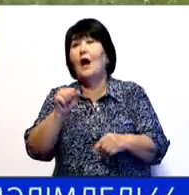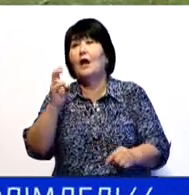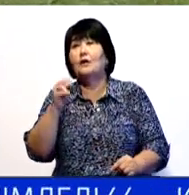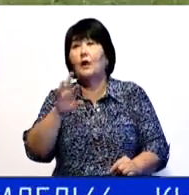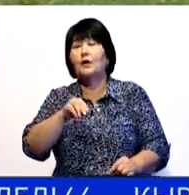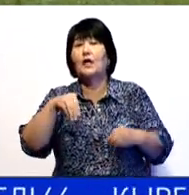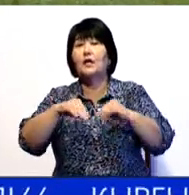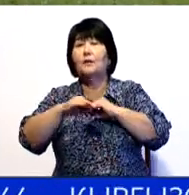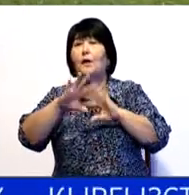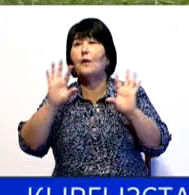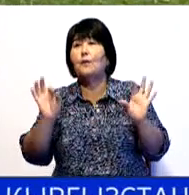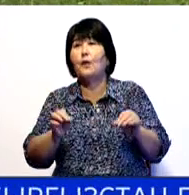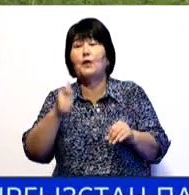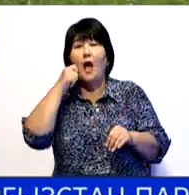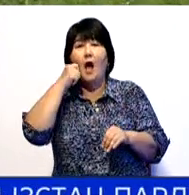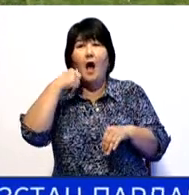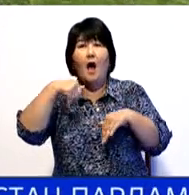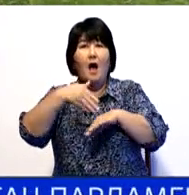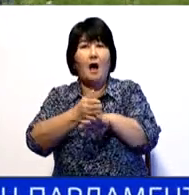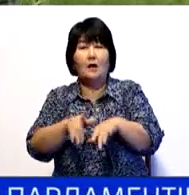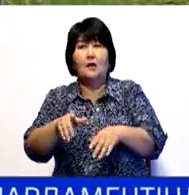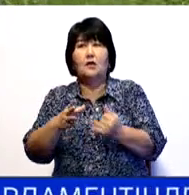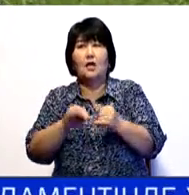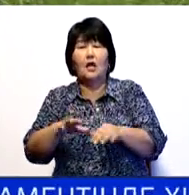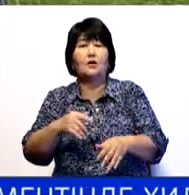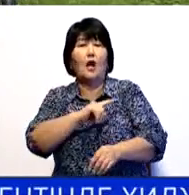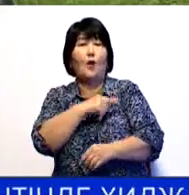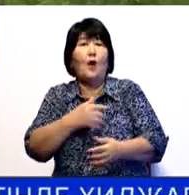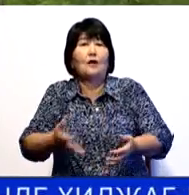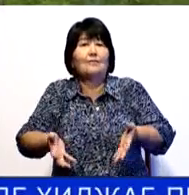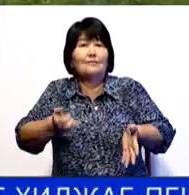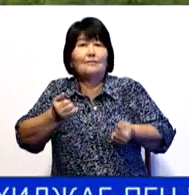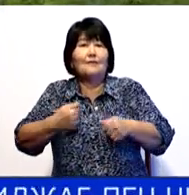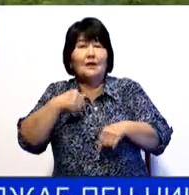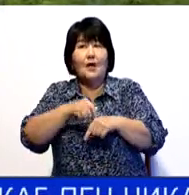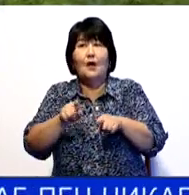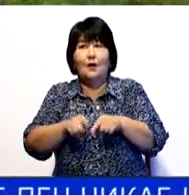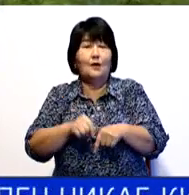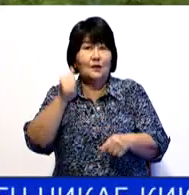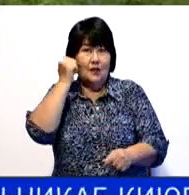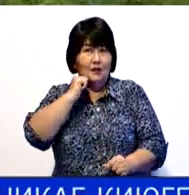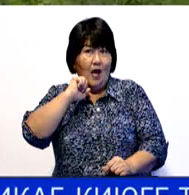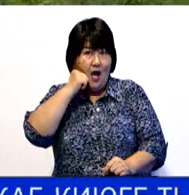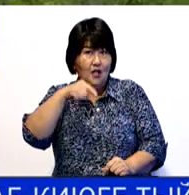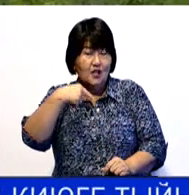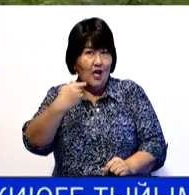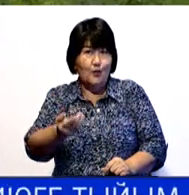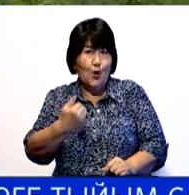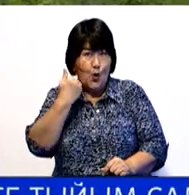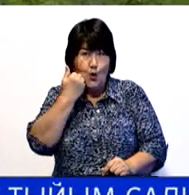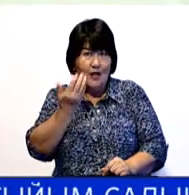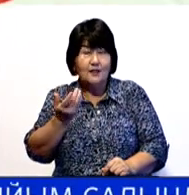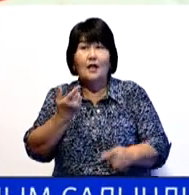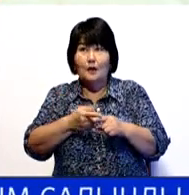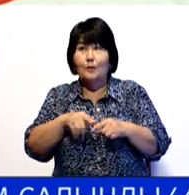егіс басында мүлде аяқ киім кимейді екен. Жер анадан қуат аламын дейді. Содан болар зейнет жасындағы әже деп айтуға ұяласың. Қазір